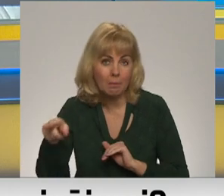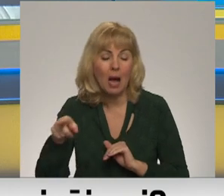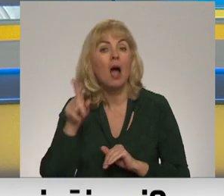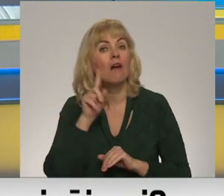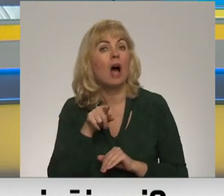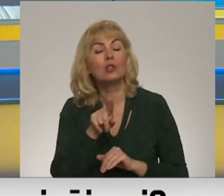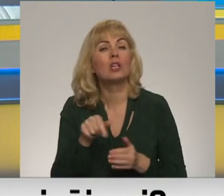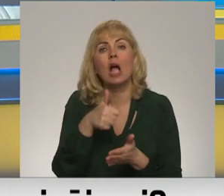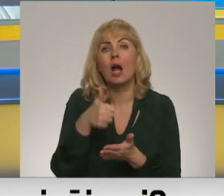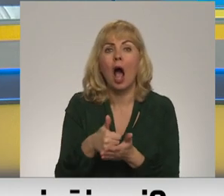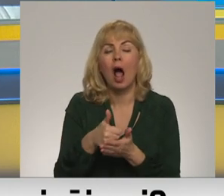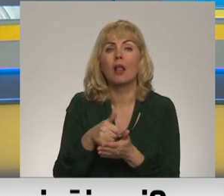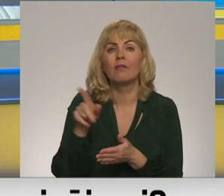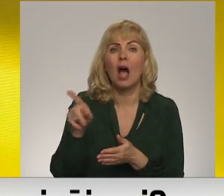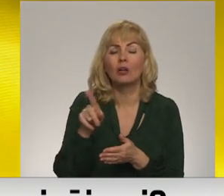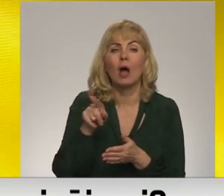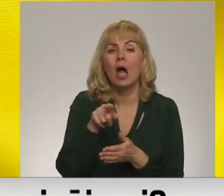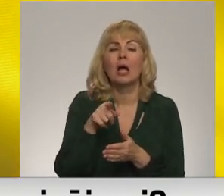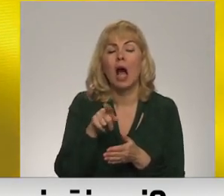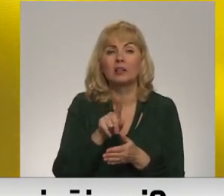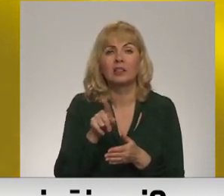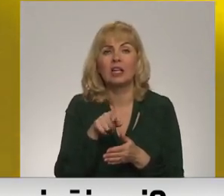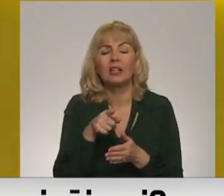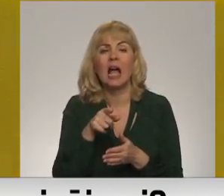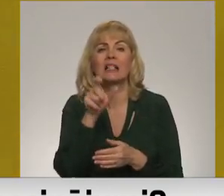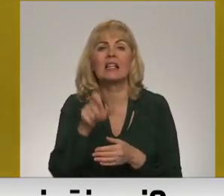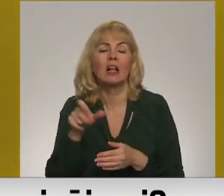kas ir šie galvenie spēlētāji kiberkarā? Šobrīd droši vien